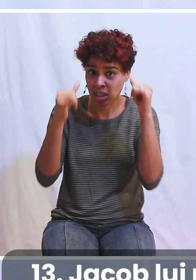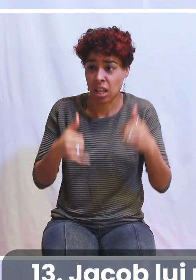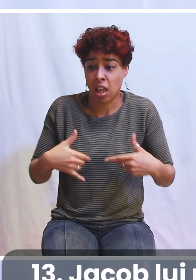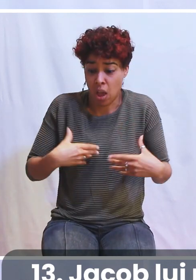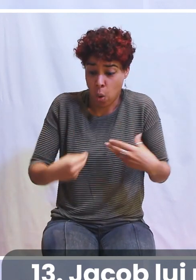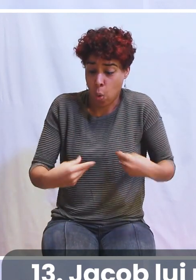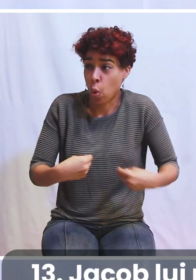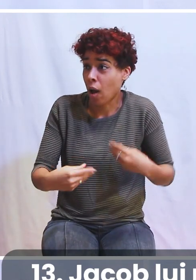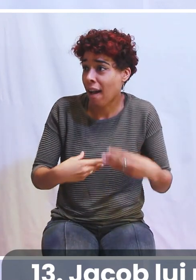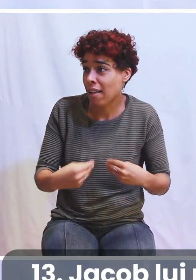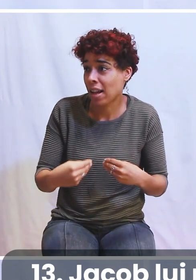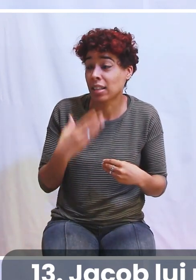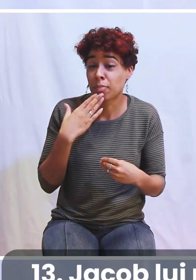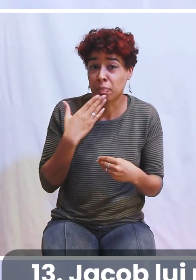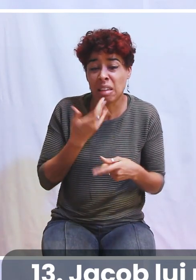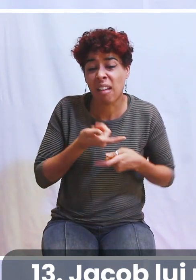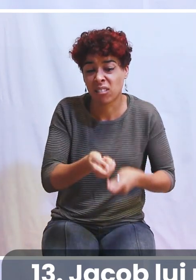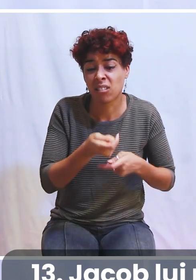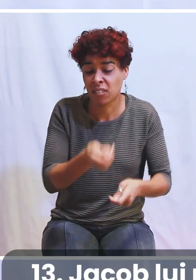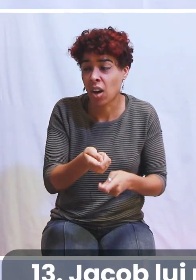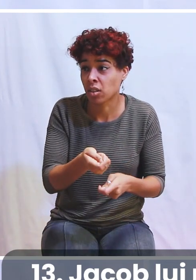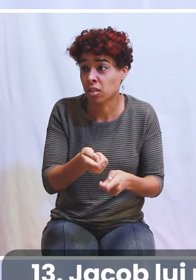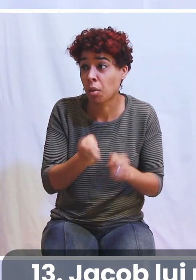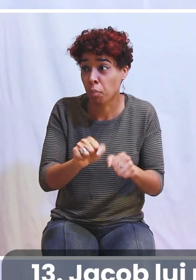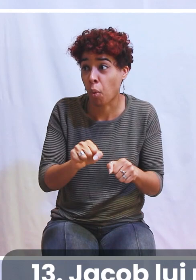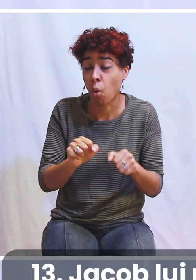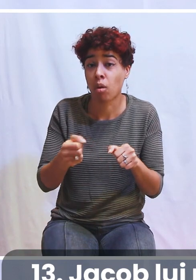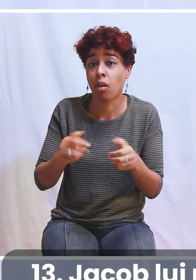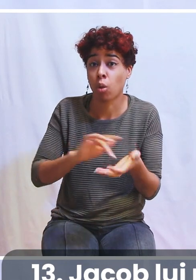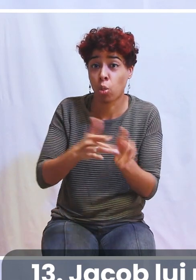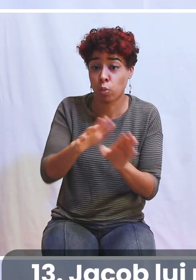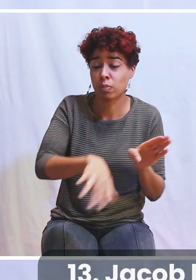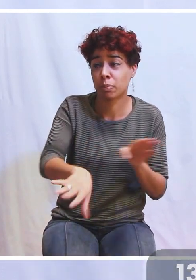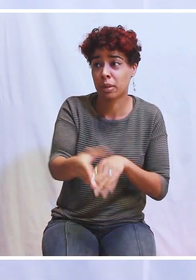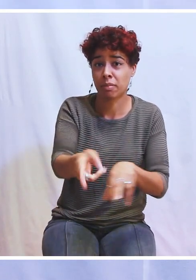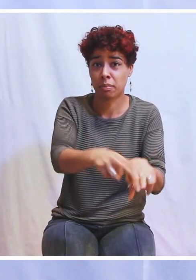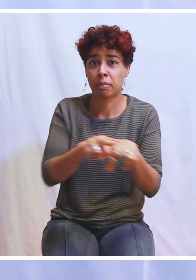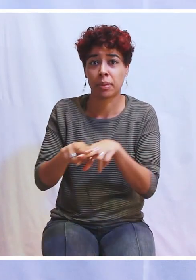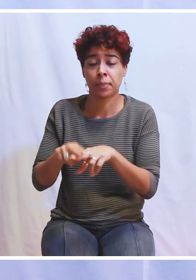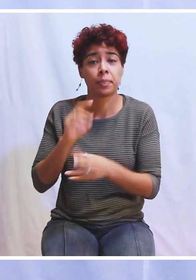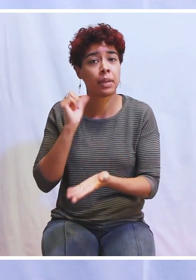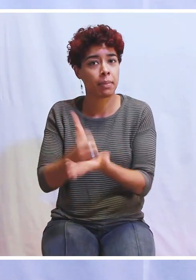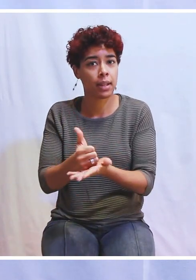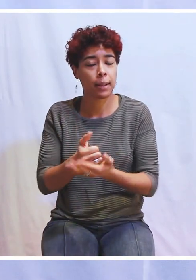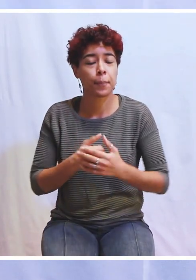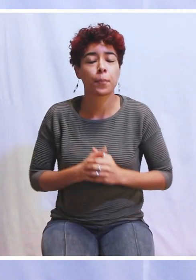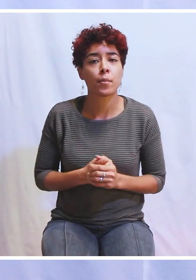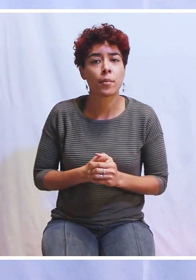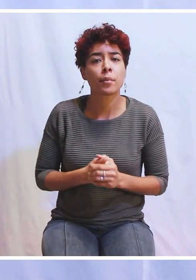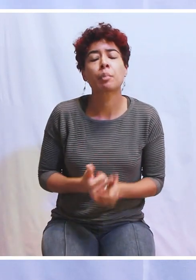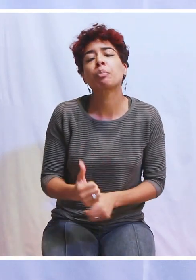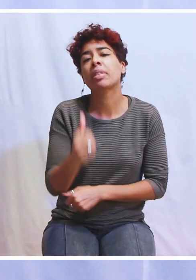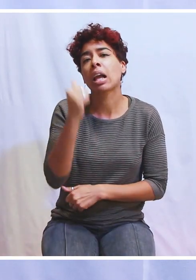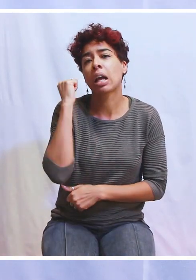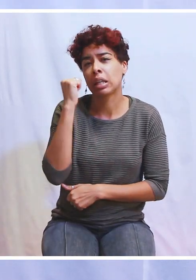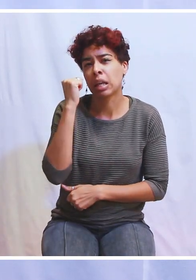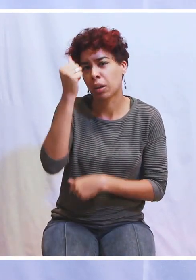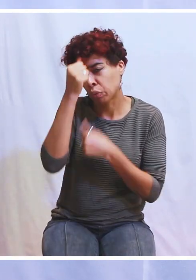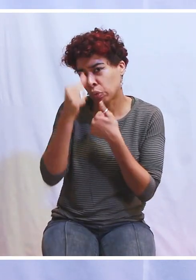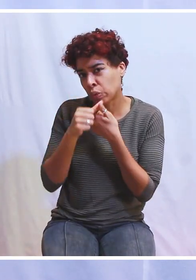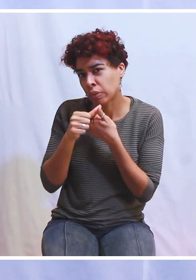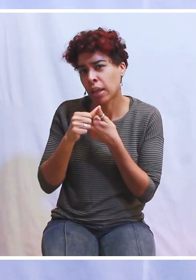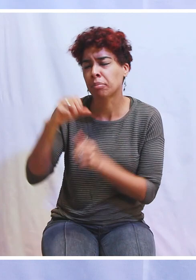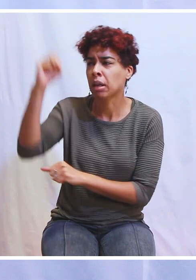allaitent. Si l'on forçait leur marche un seul jour, tout le troupeau périrait. Amen. » Donc on a vu hier que le Saint-Esprit